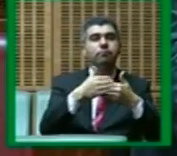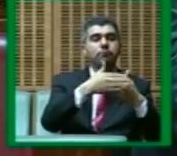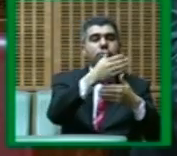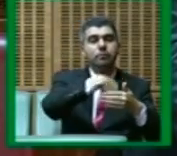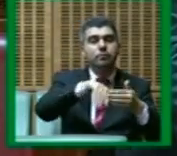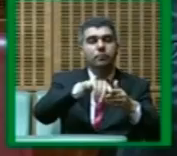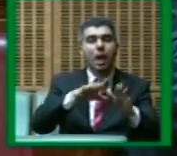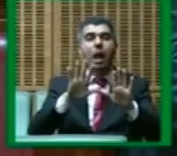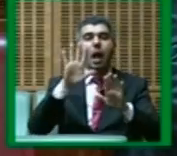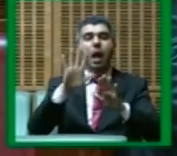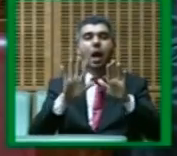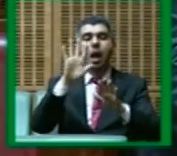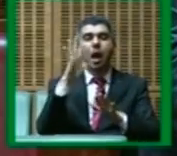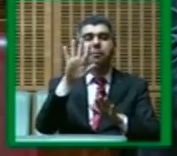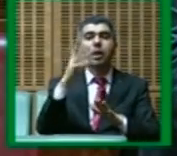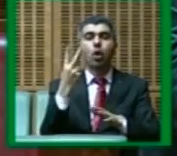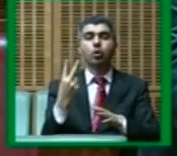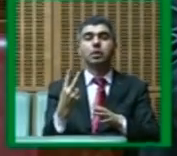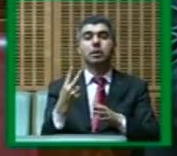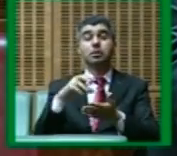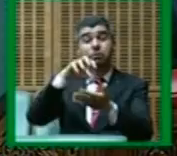25 مركز دفعة واحدة،